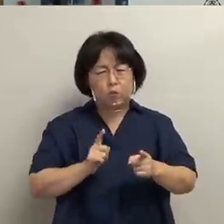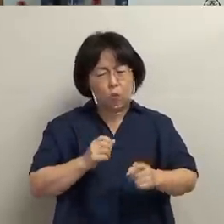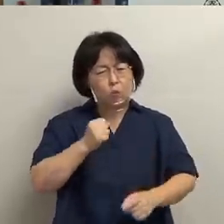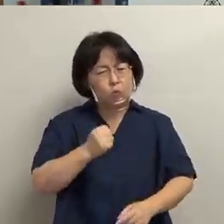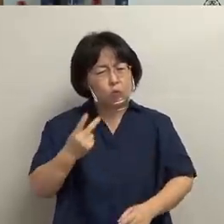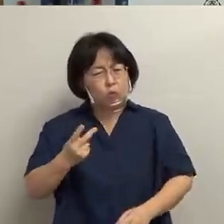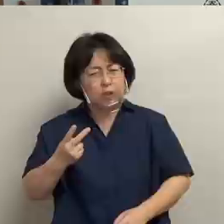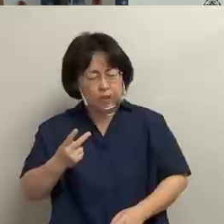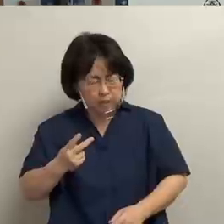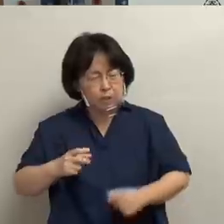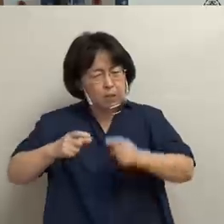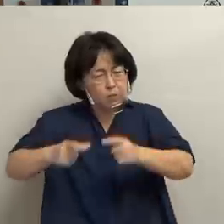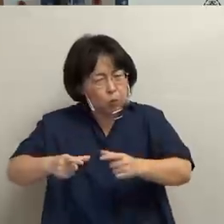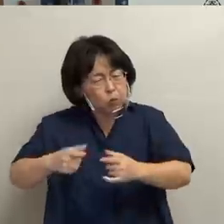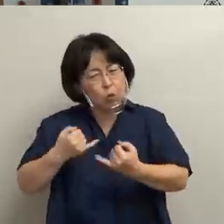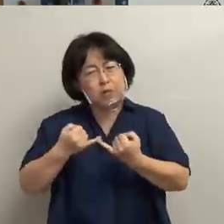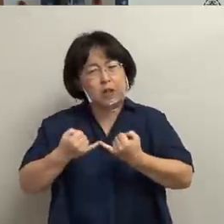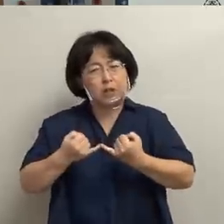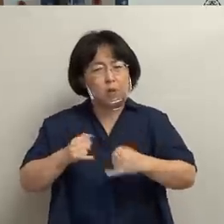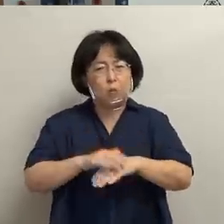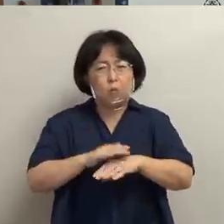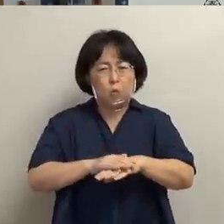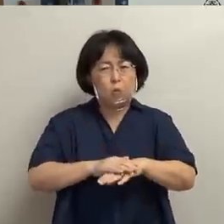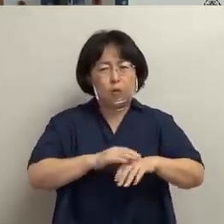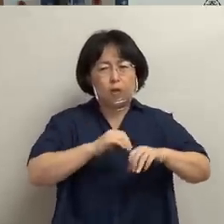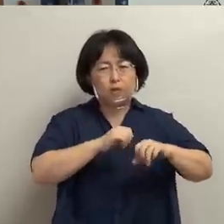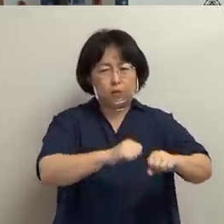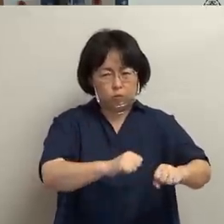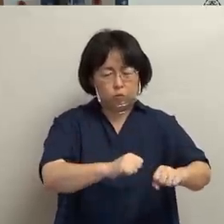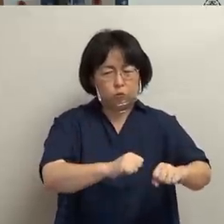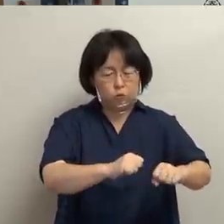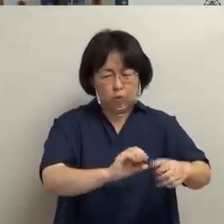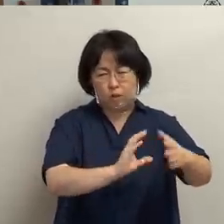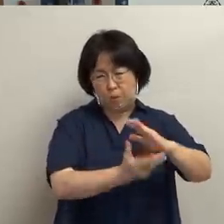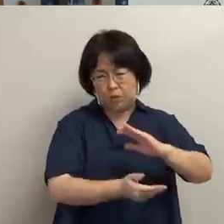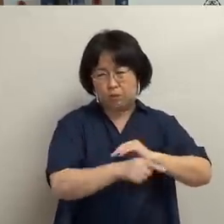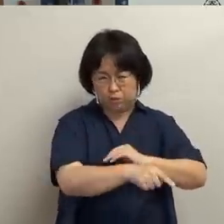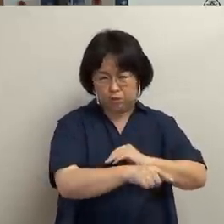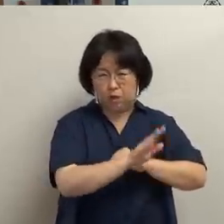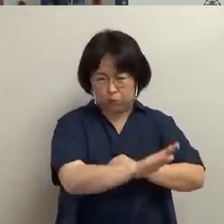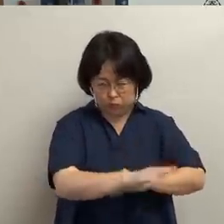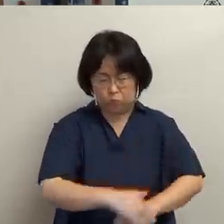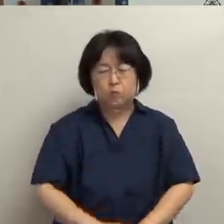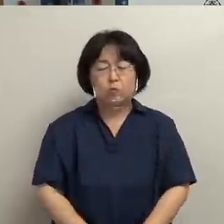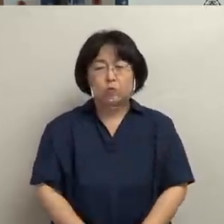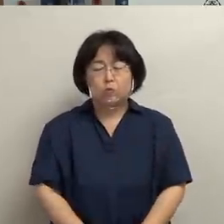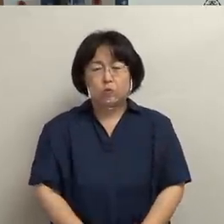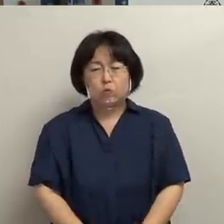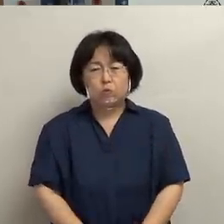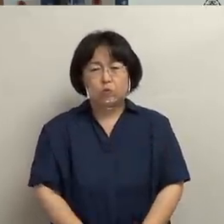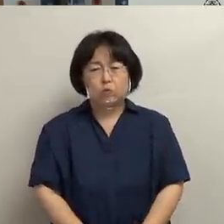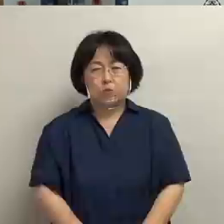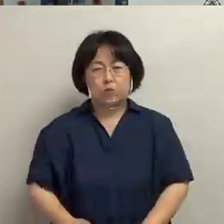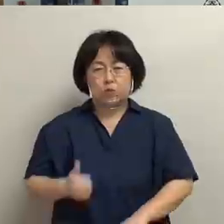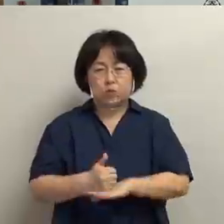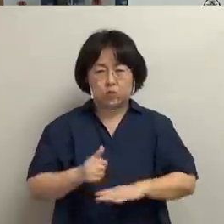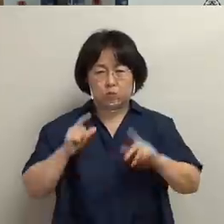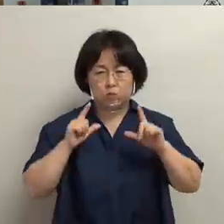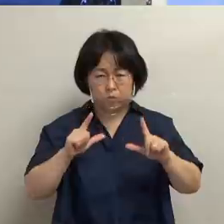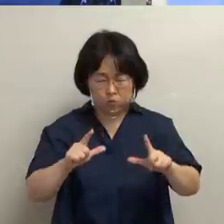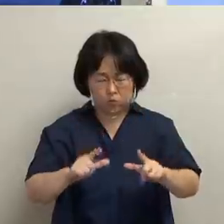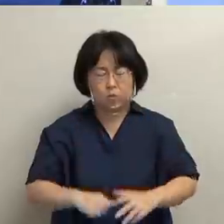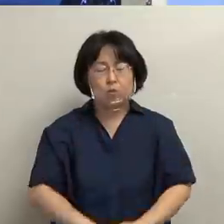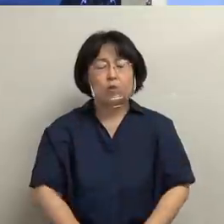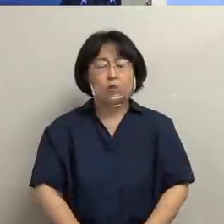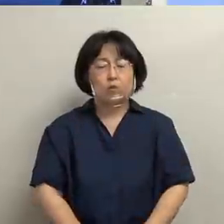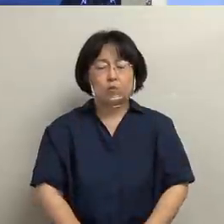するというところが1件やられてるかなぁという情報入っております以上ですまあそれやるにあたってはどんな効果が